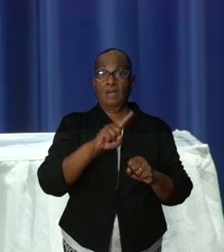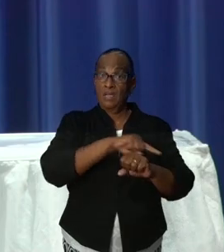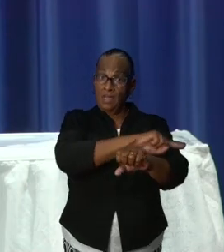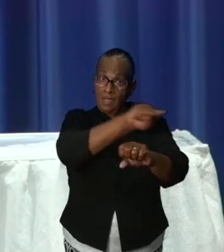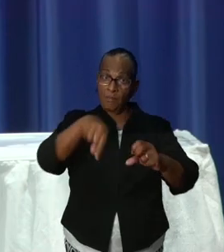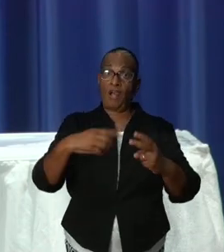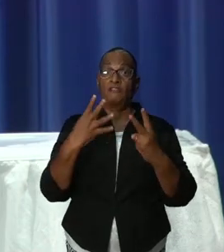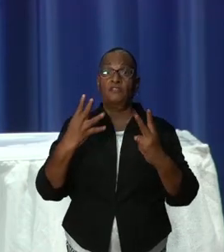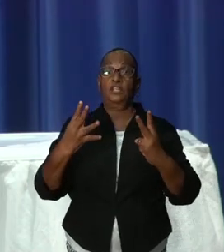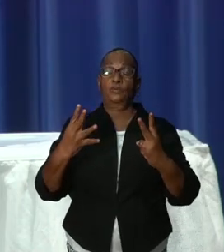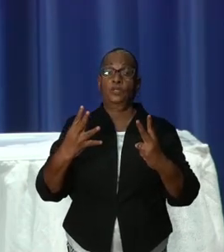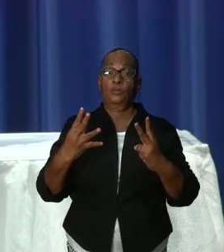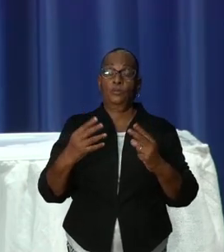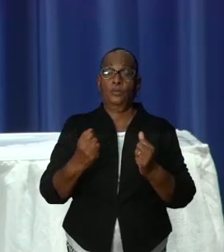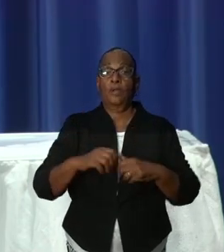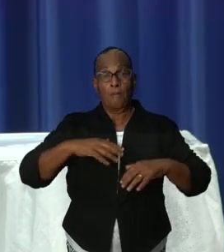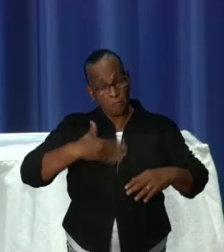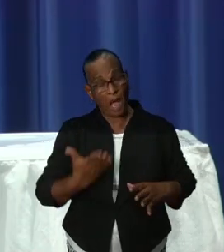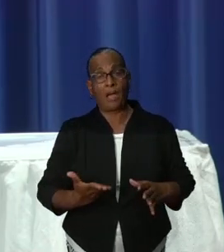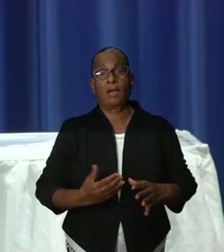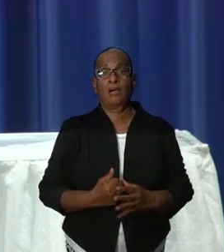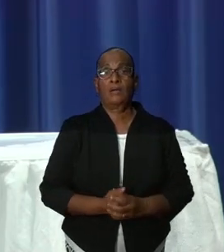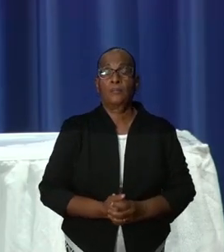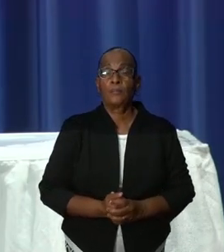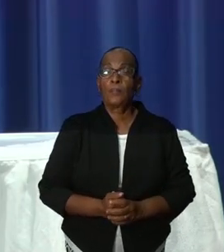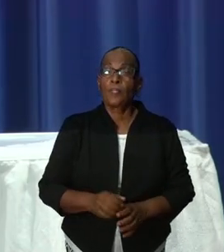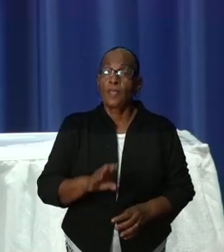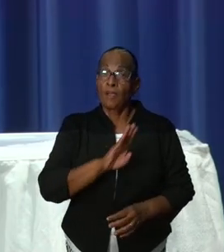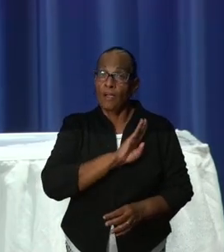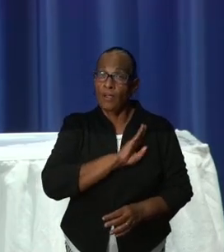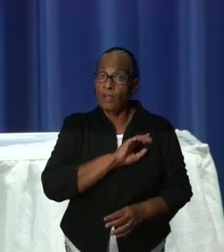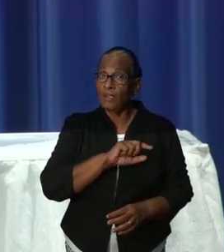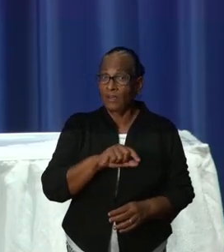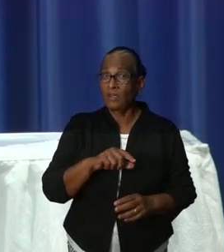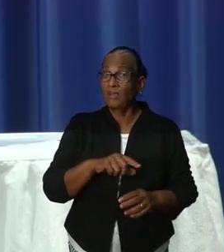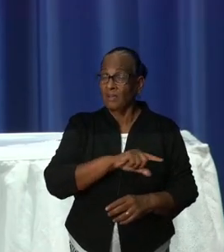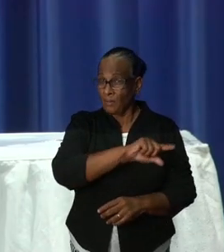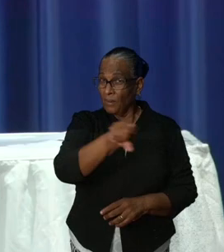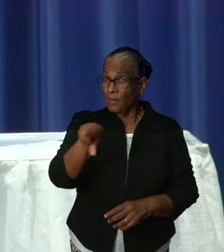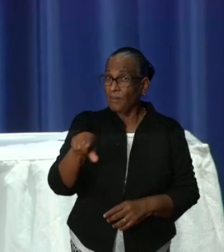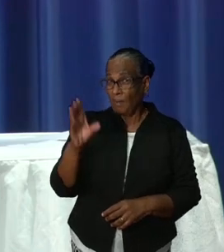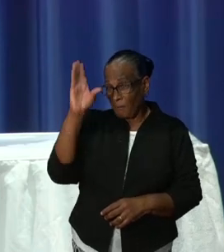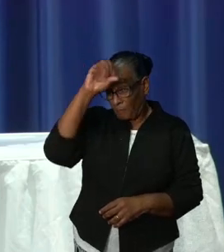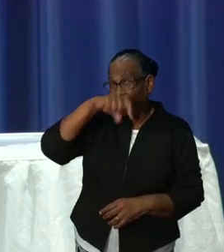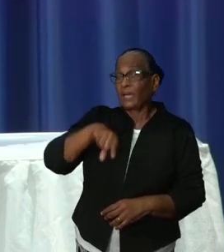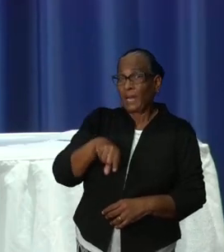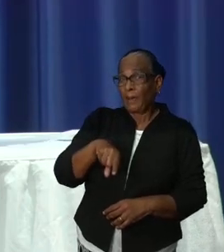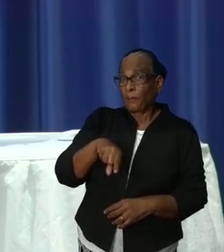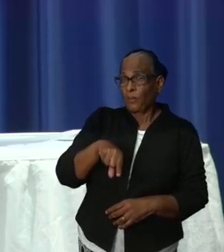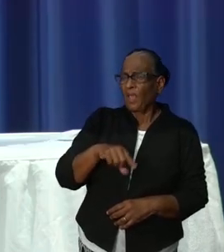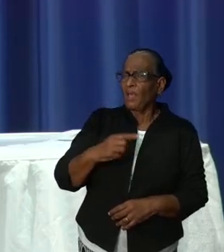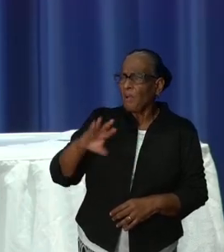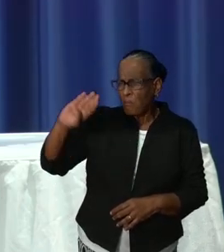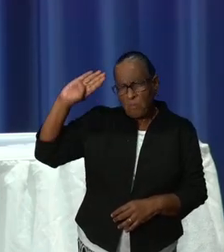Op een plaats van bewaring. Natuurlijk begrijpt u dat wij dat niet willen